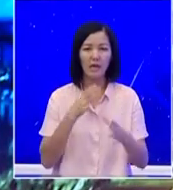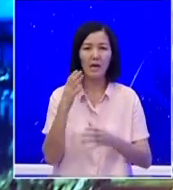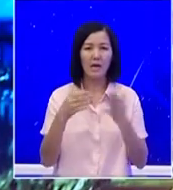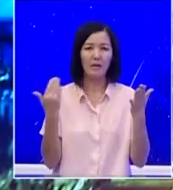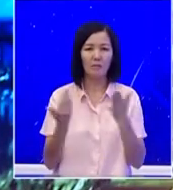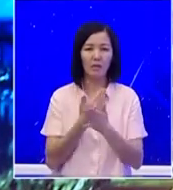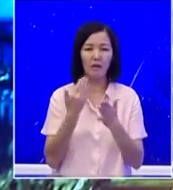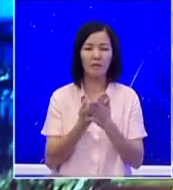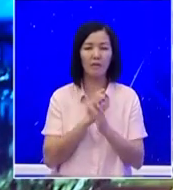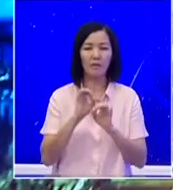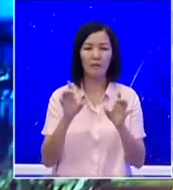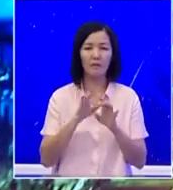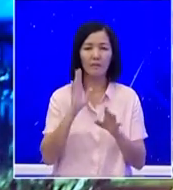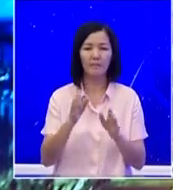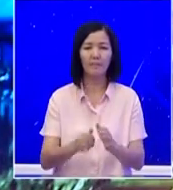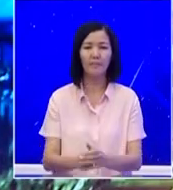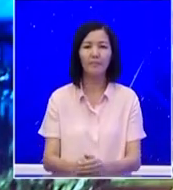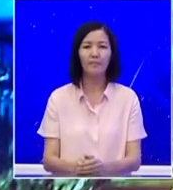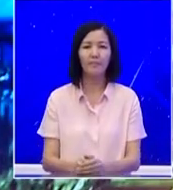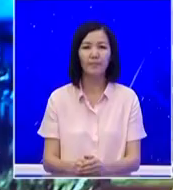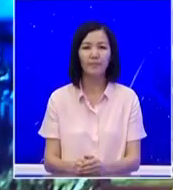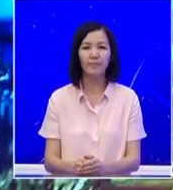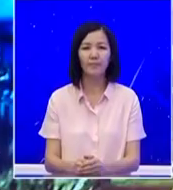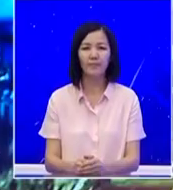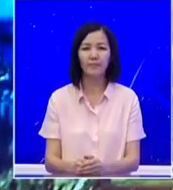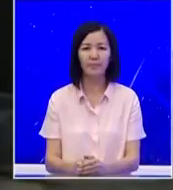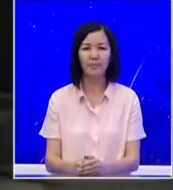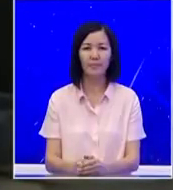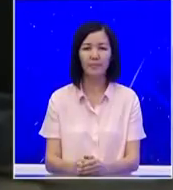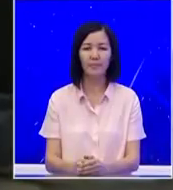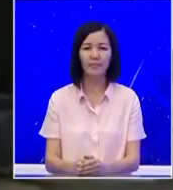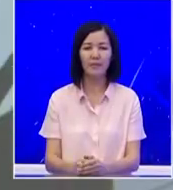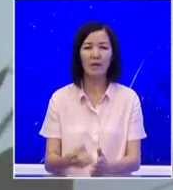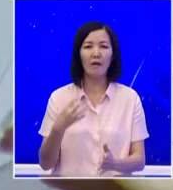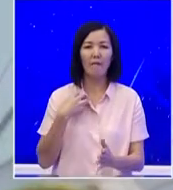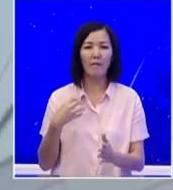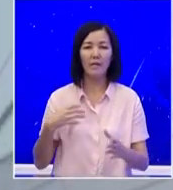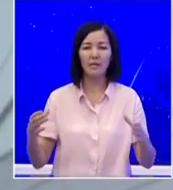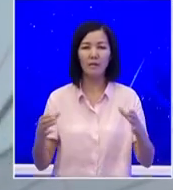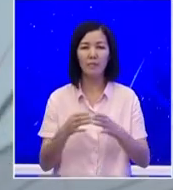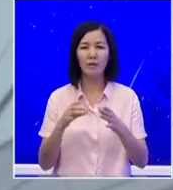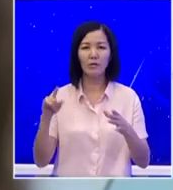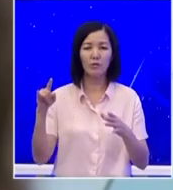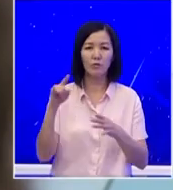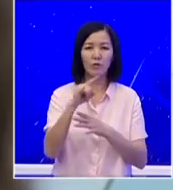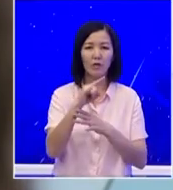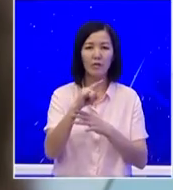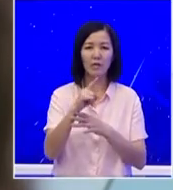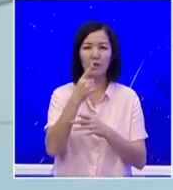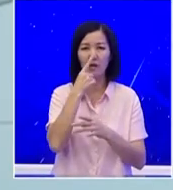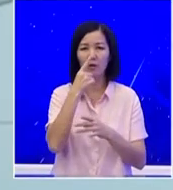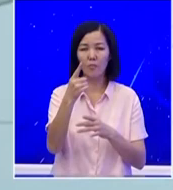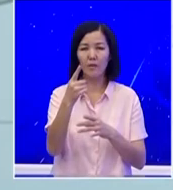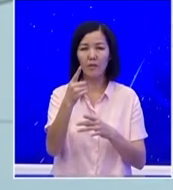айықтырып қатарға қосқан. Әлем жаңалықтары келесі топтамада. Франциялық компания ұшақта жолаушылар әлеуметтік